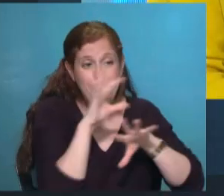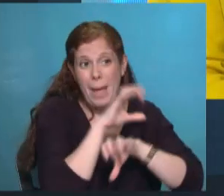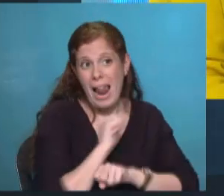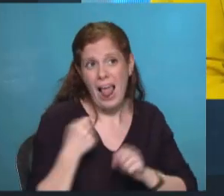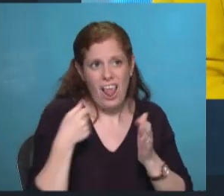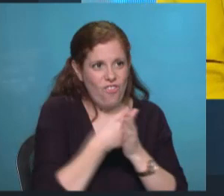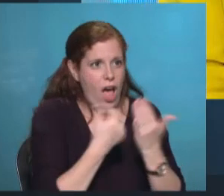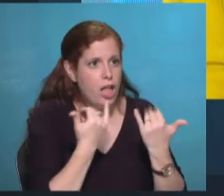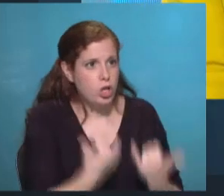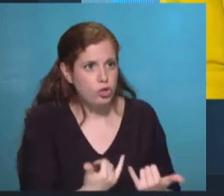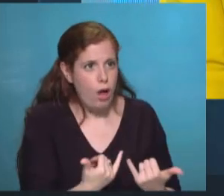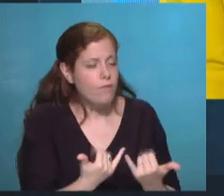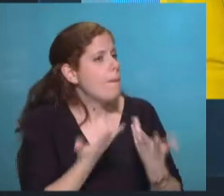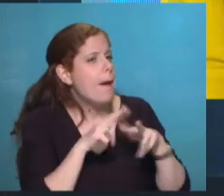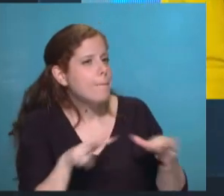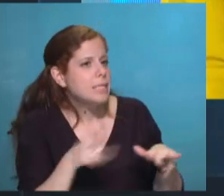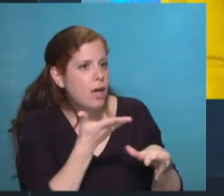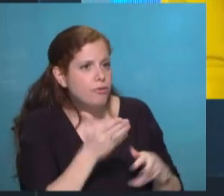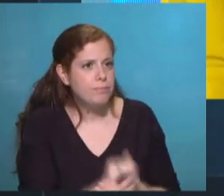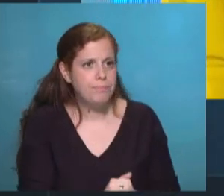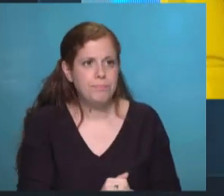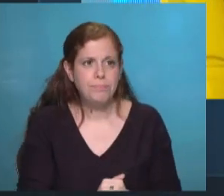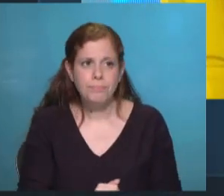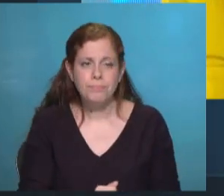זו. מה תמונת המצב שלך?